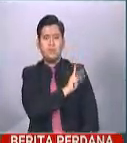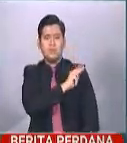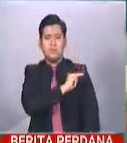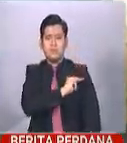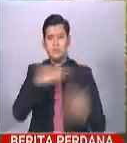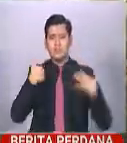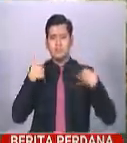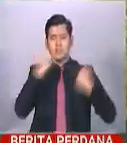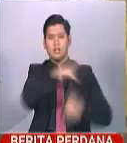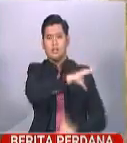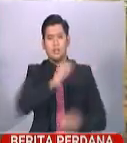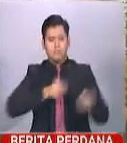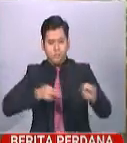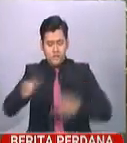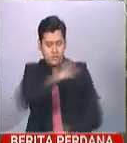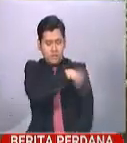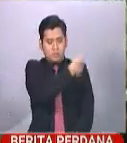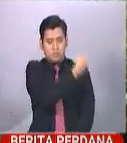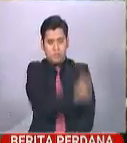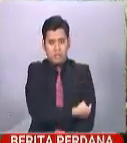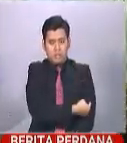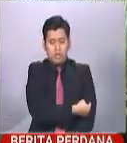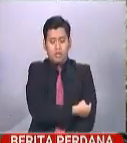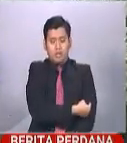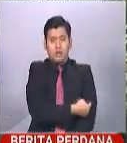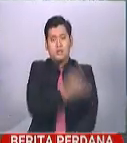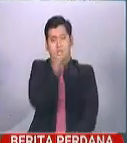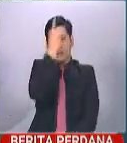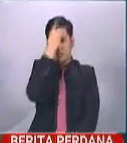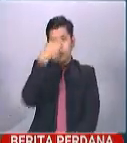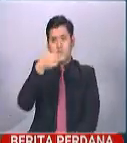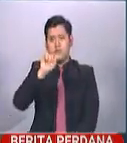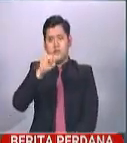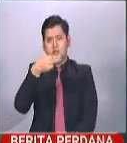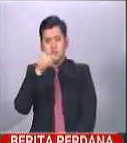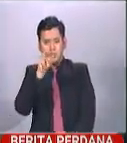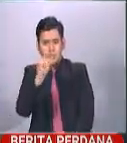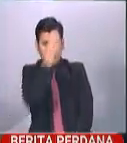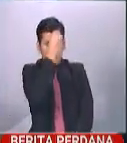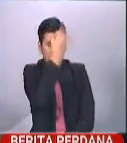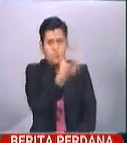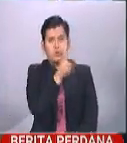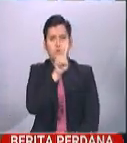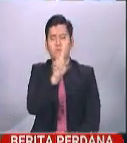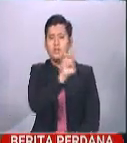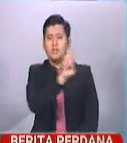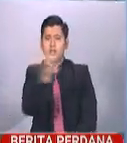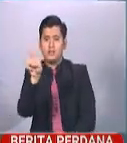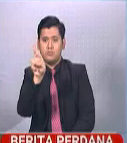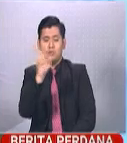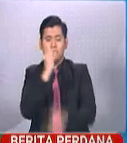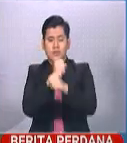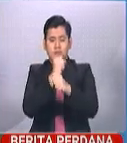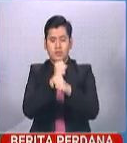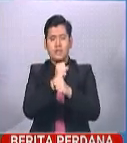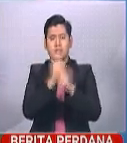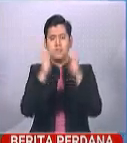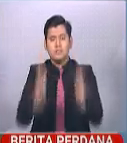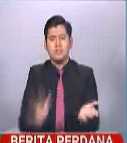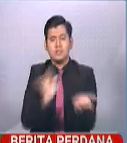pengurusan Hospital Dalam pada itu Datuk Dr Nor hisham berkata 2000 petugas kesihatan sudah menjalani saringan secara